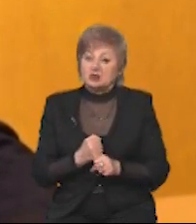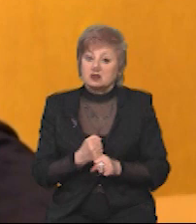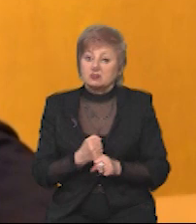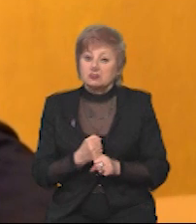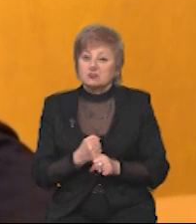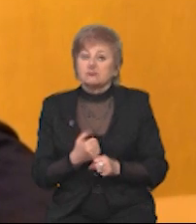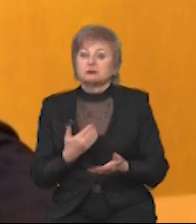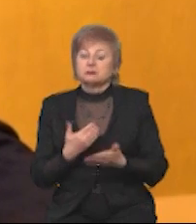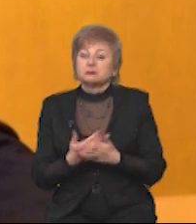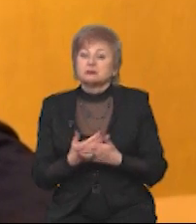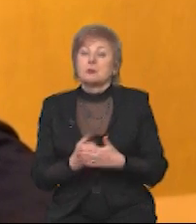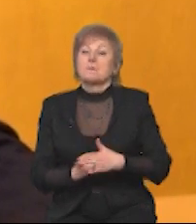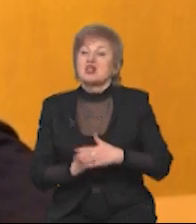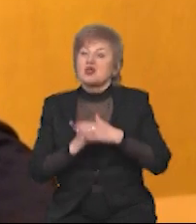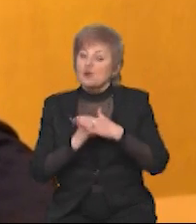IT-платформу,